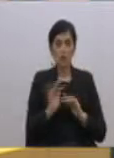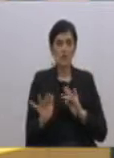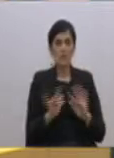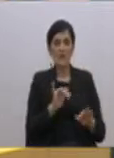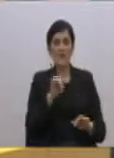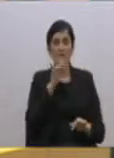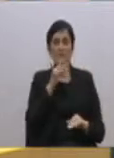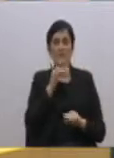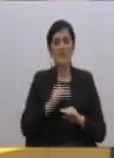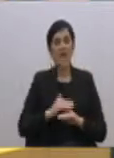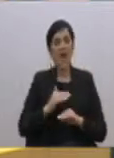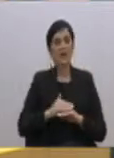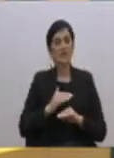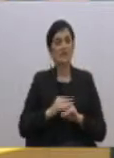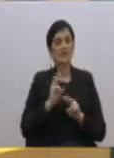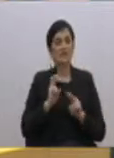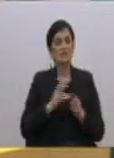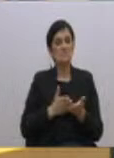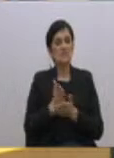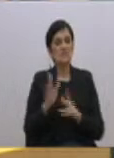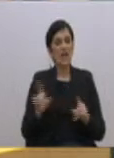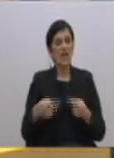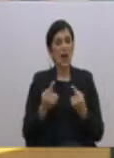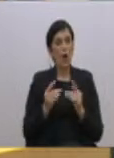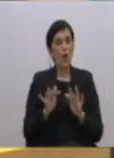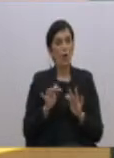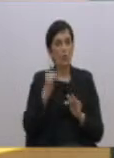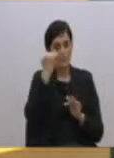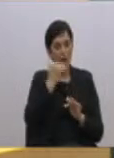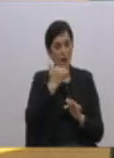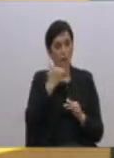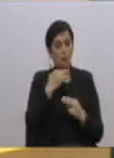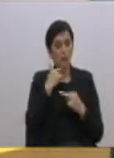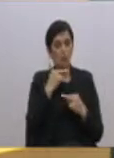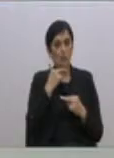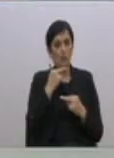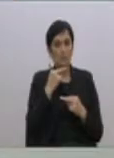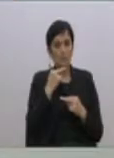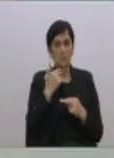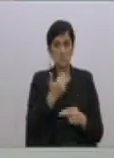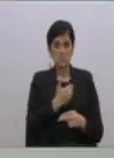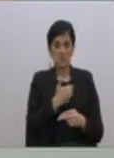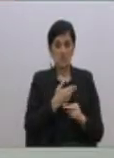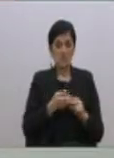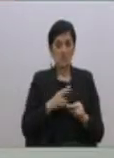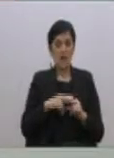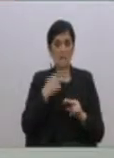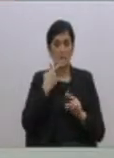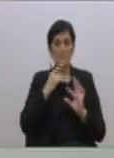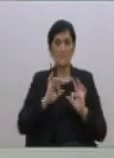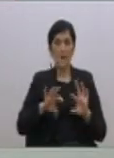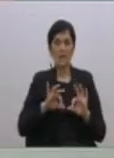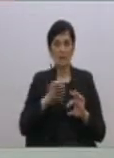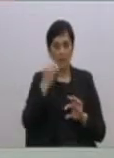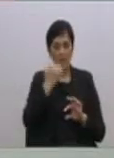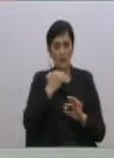ვითომდა კეთილშობილი მიზნების გახორციელებისა. Მადლობ ყურადღებისათვის, სულაც მინდოდა მეთქვა. Მადლობ.